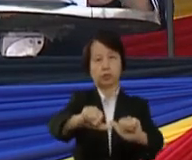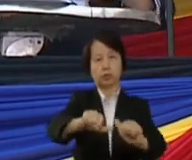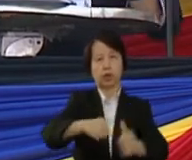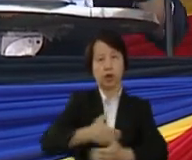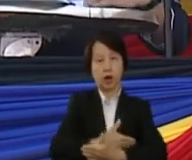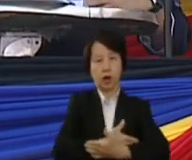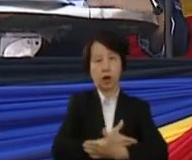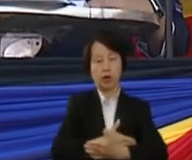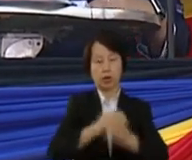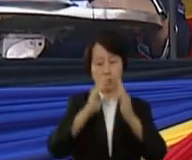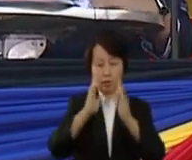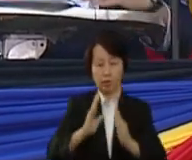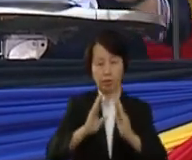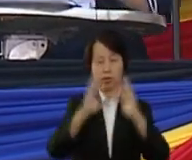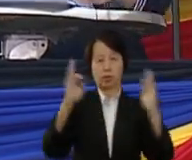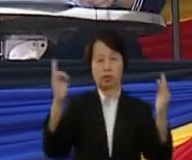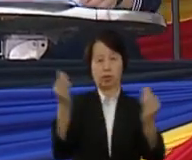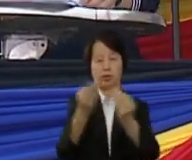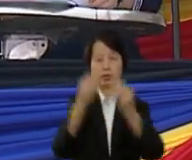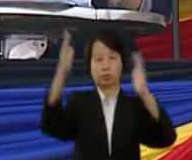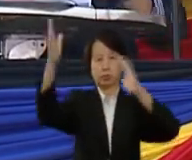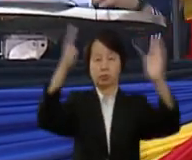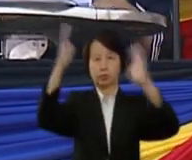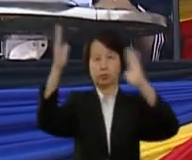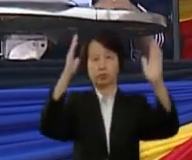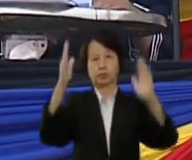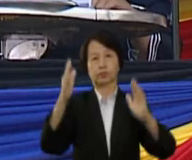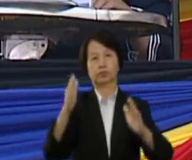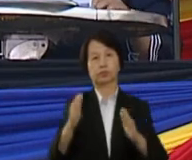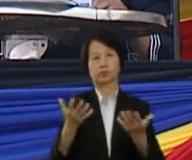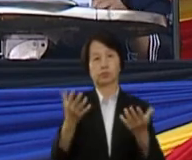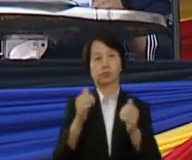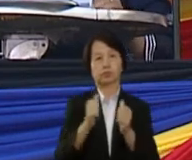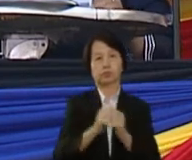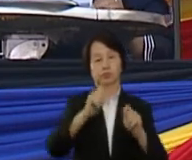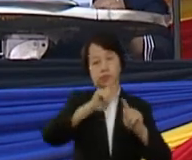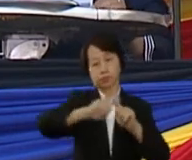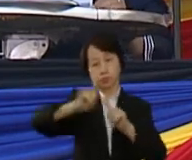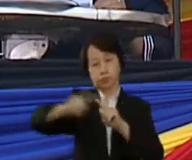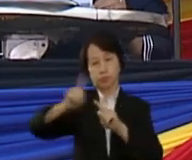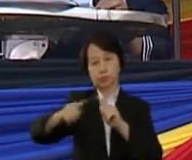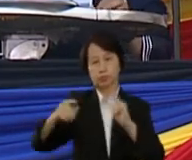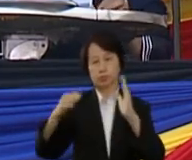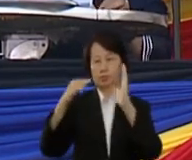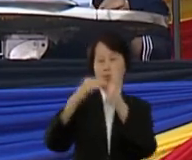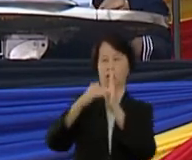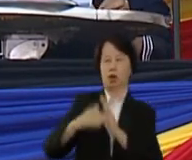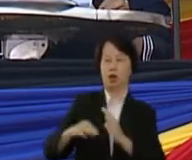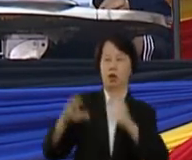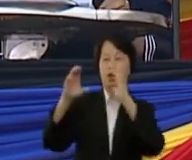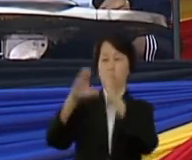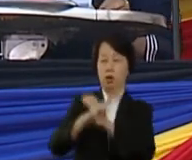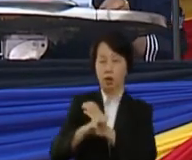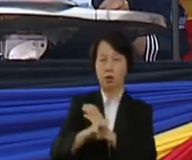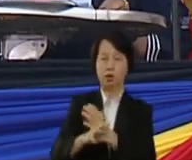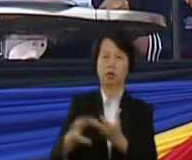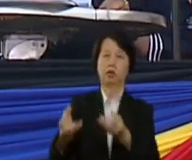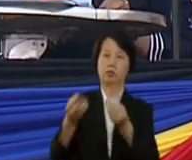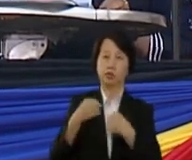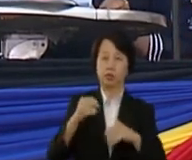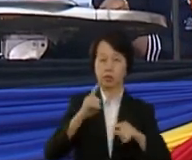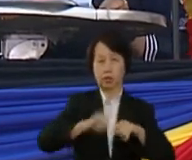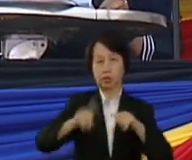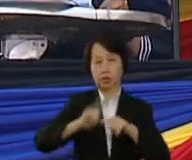anak bangsa, keluarga Malaysia. Dengan pelbagai rintangan dan cabaran telah memberikan